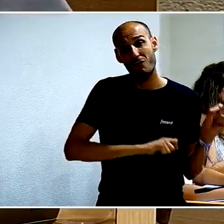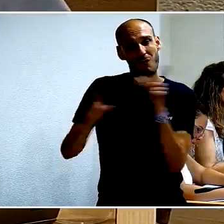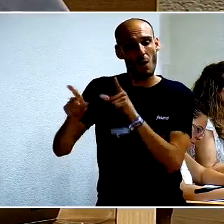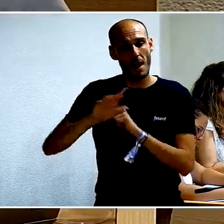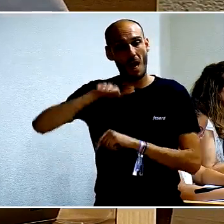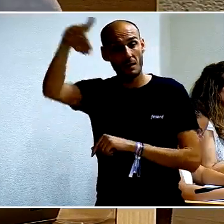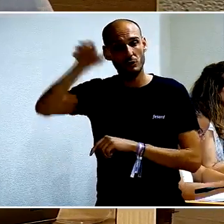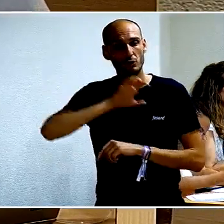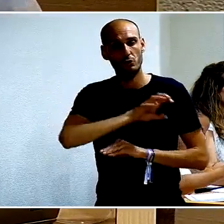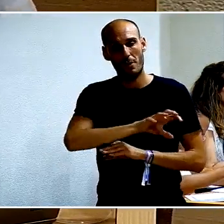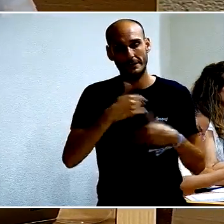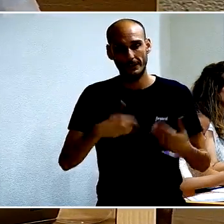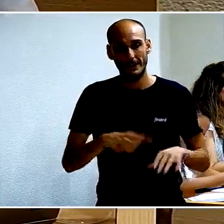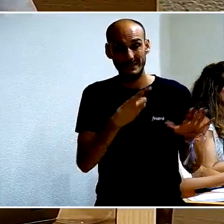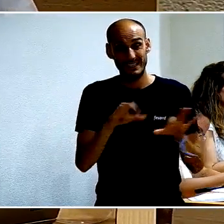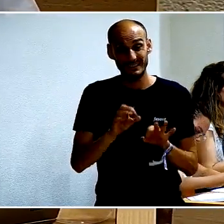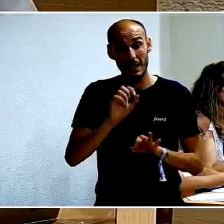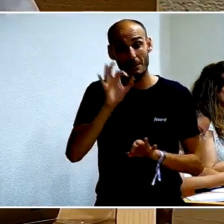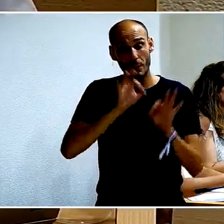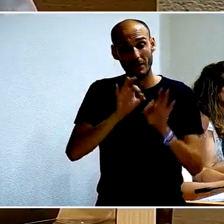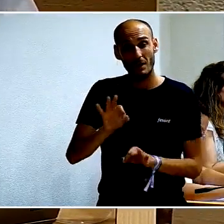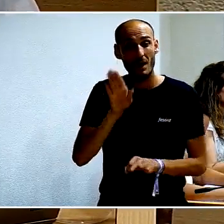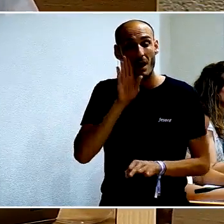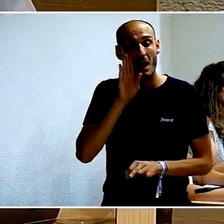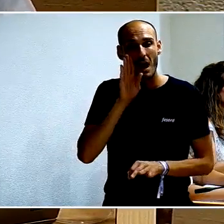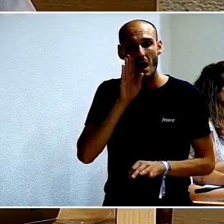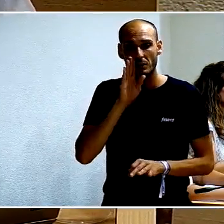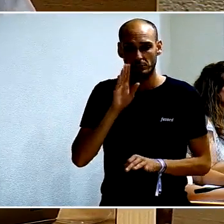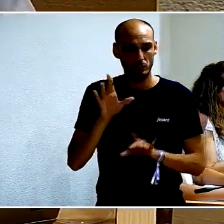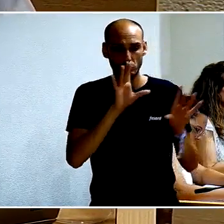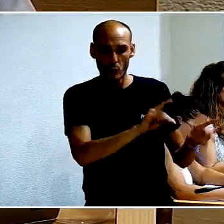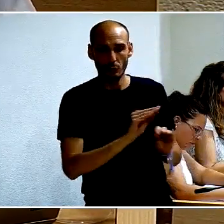I d'aquest 60% mai han pisat el seu país.